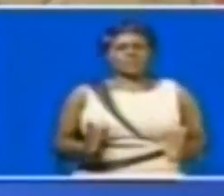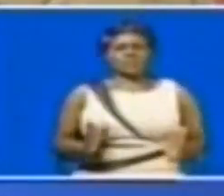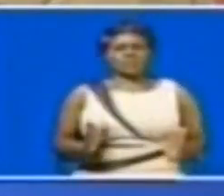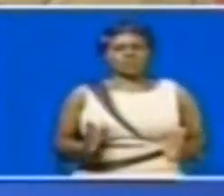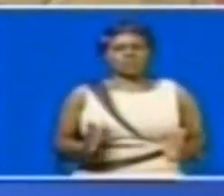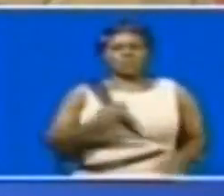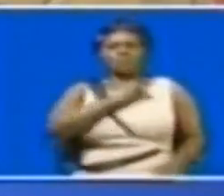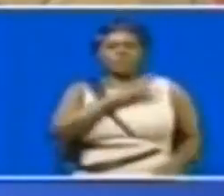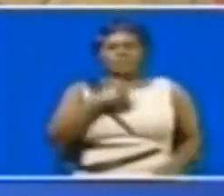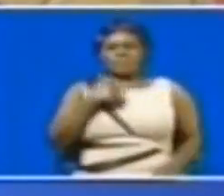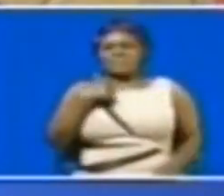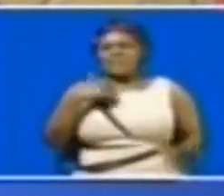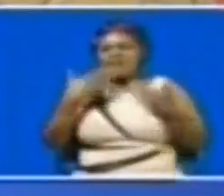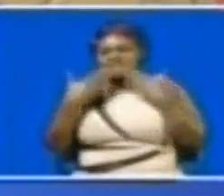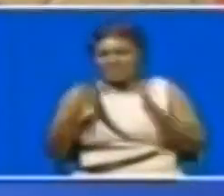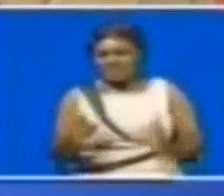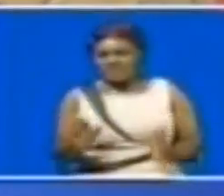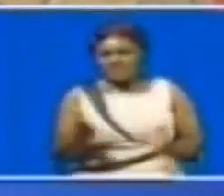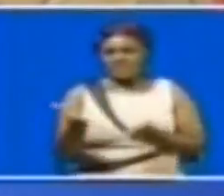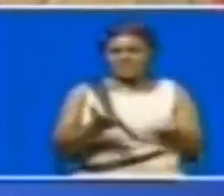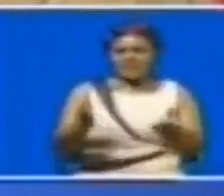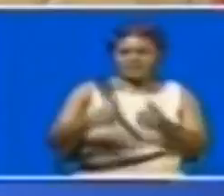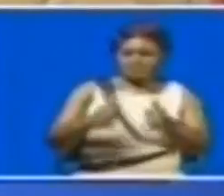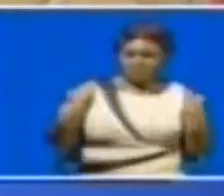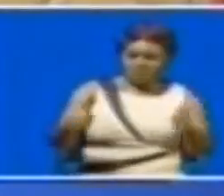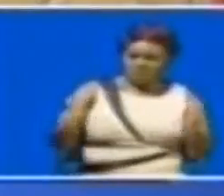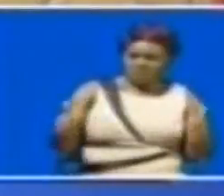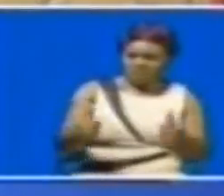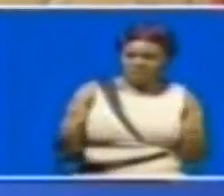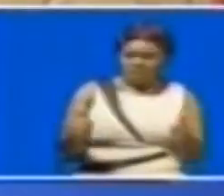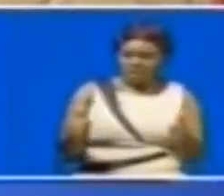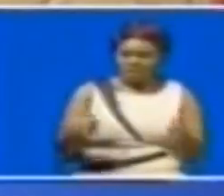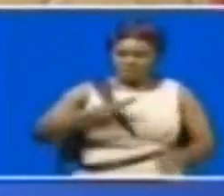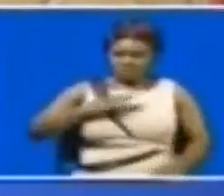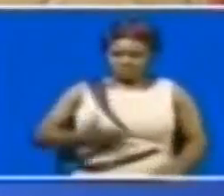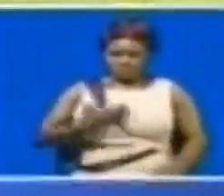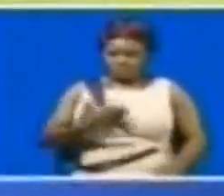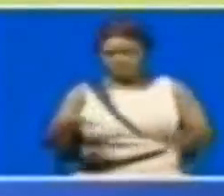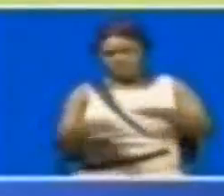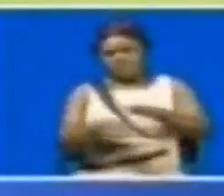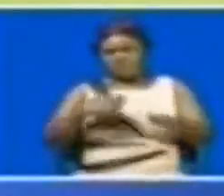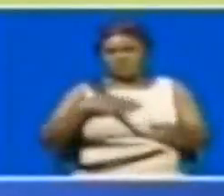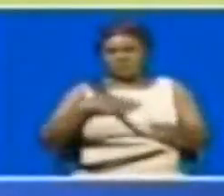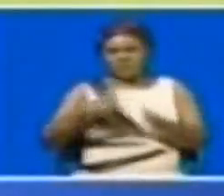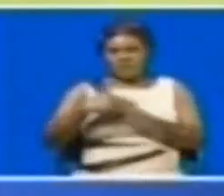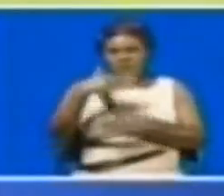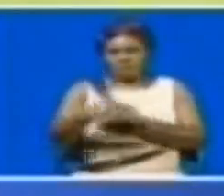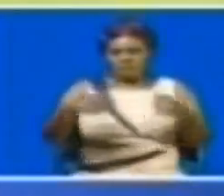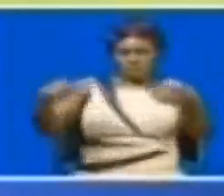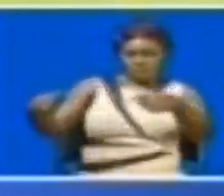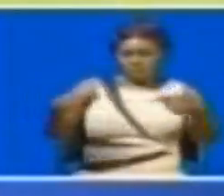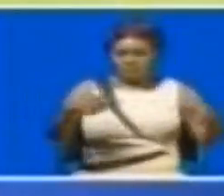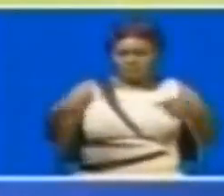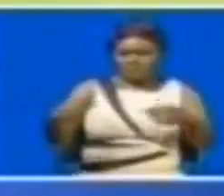nobody echoed me. I finished, I sat well, they were provoked by my deputy. Baada ya kushuhudiwa kwa